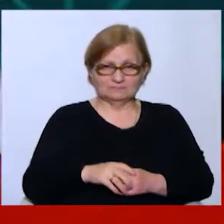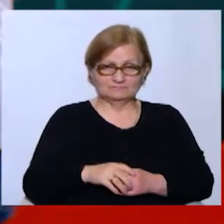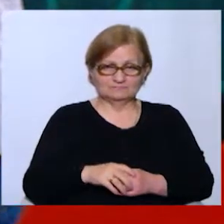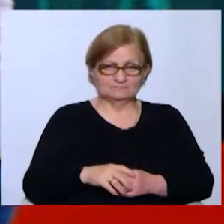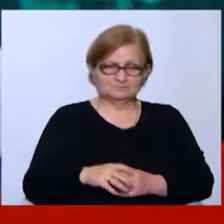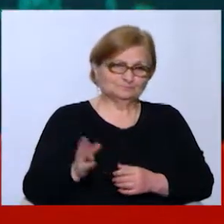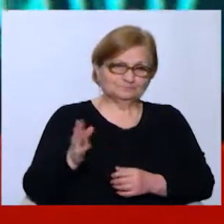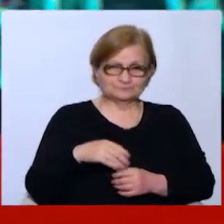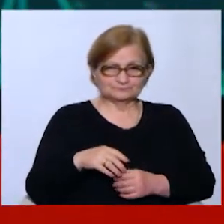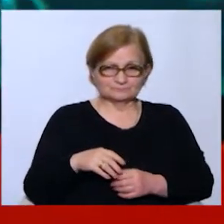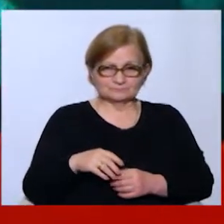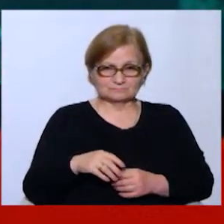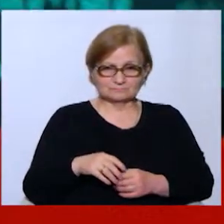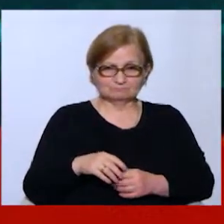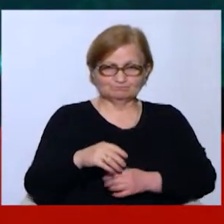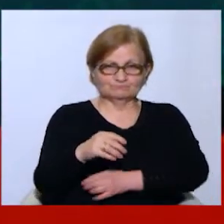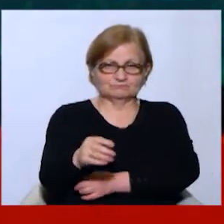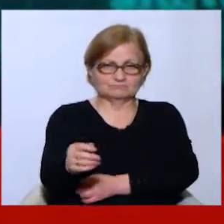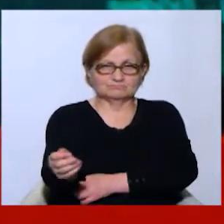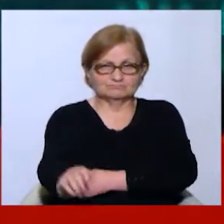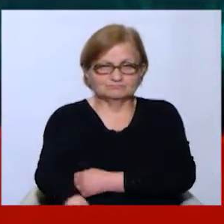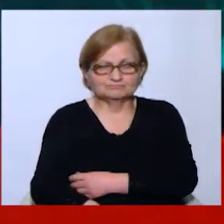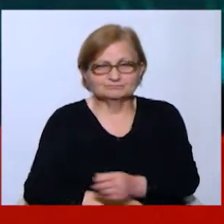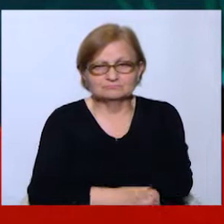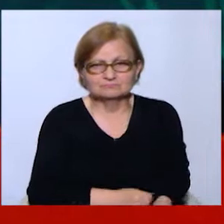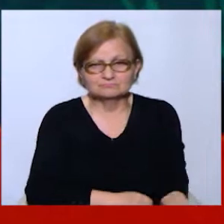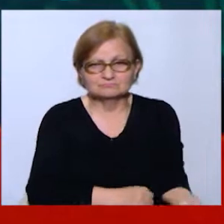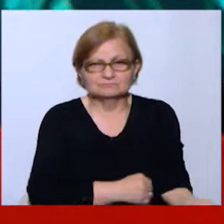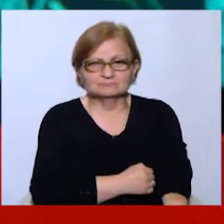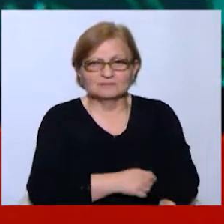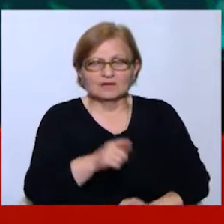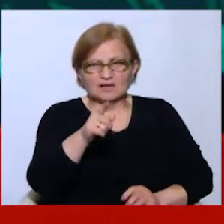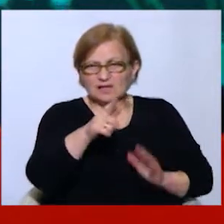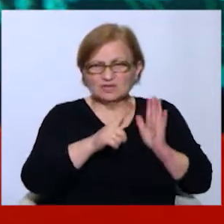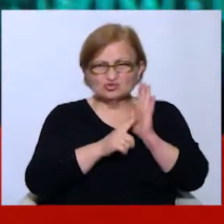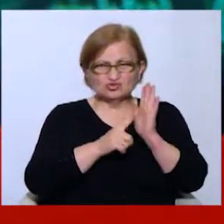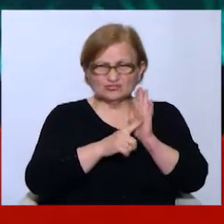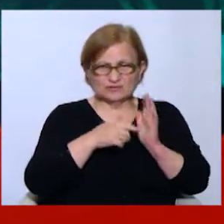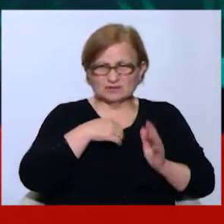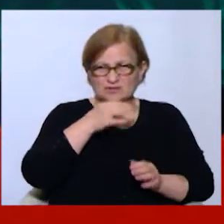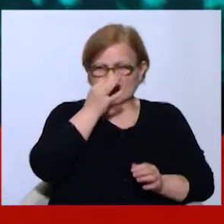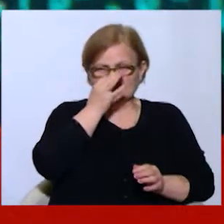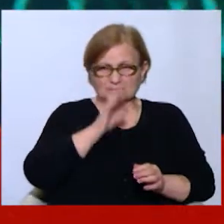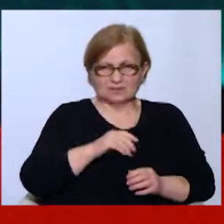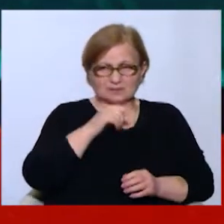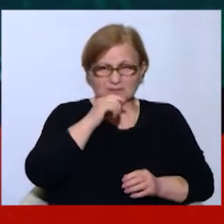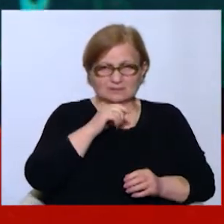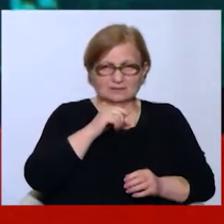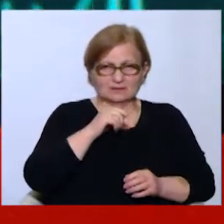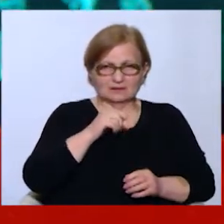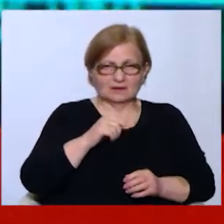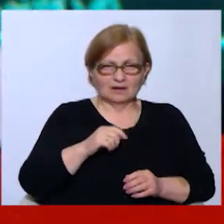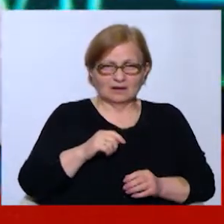წავედით. აბა ერთი შევხედოთ. აი ეს შვიდიანი რაღაც არ მომწონს მე. აბა ერთი ამ შვიდიანს, აი ესე.